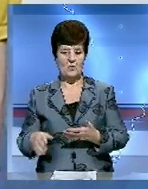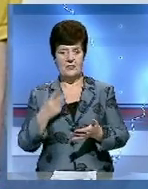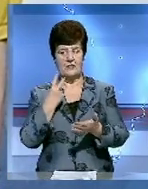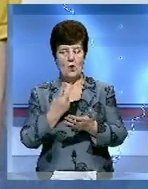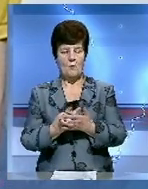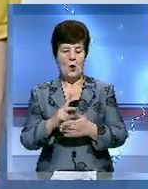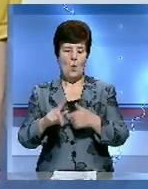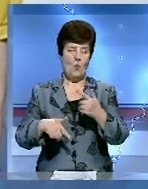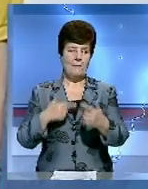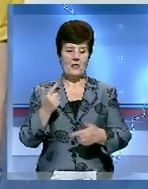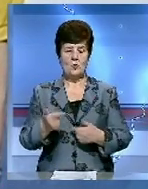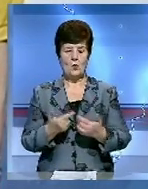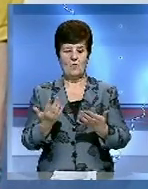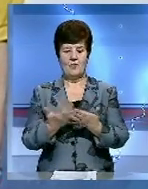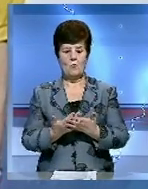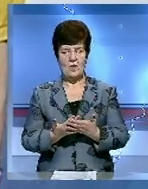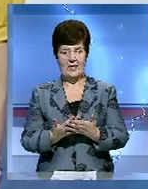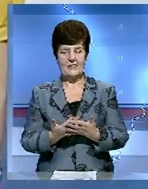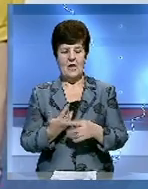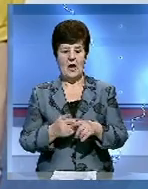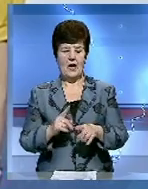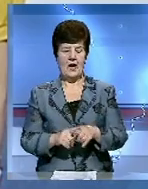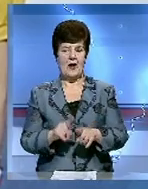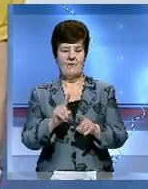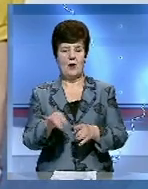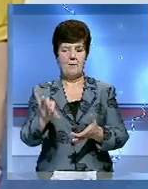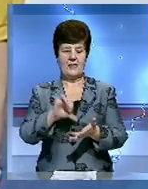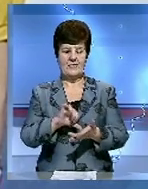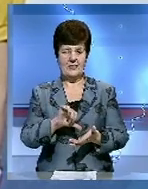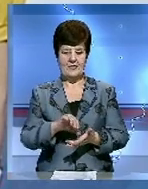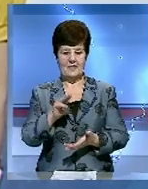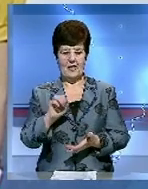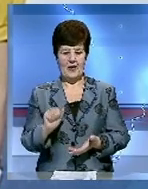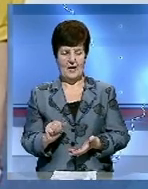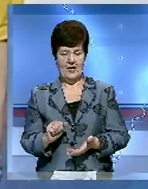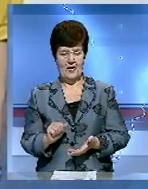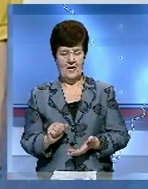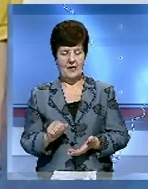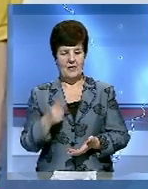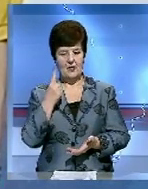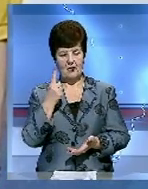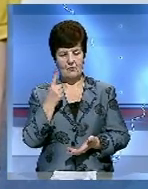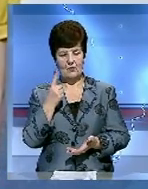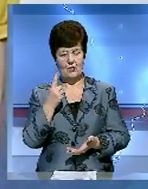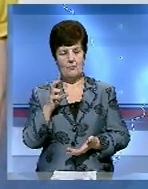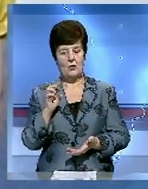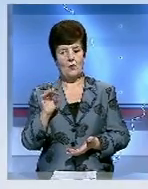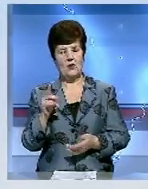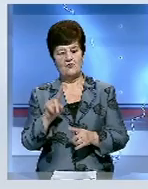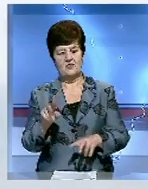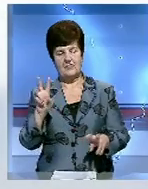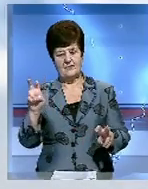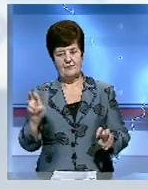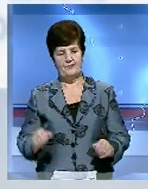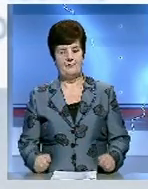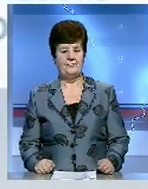următorul filmuleț, care va prezenta încă un erou al acestei serii.